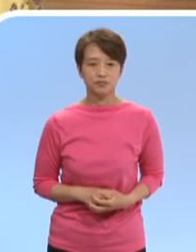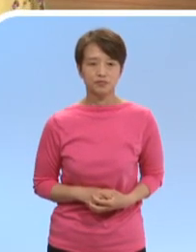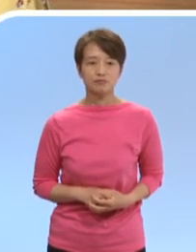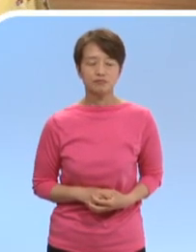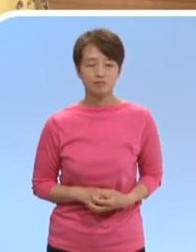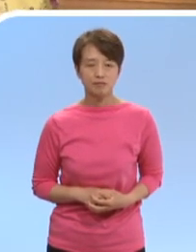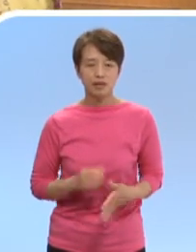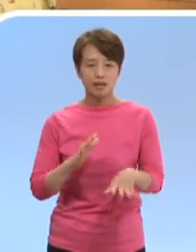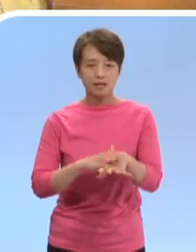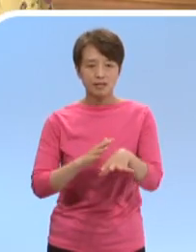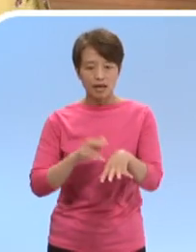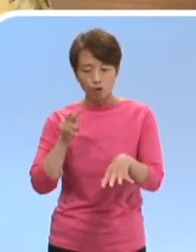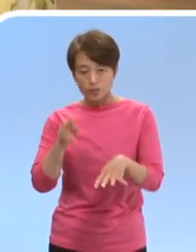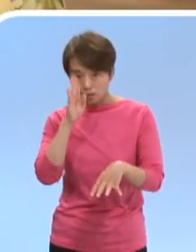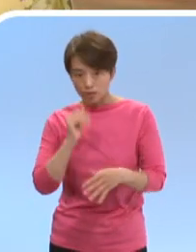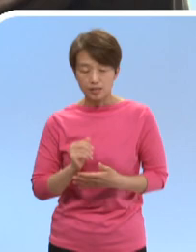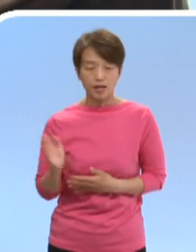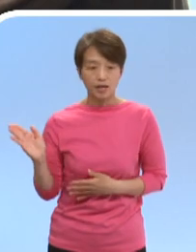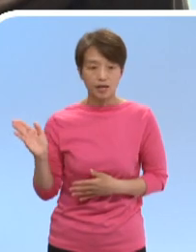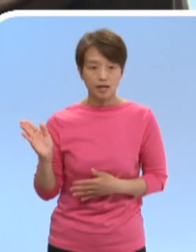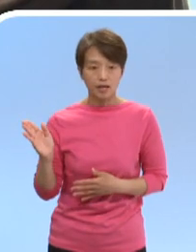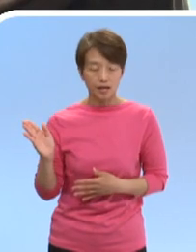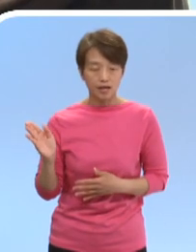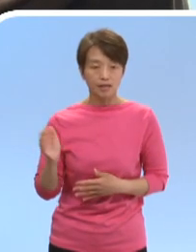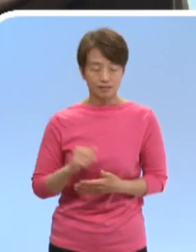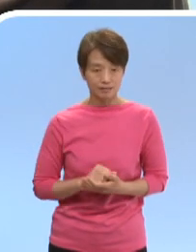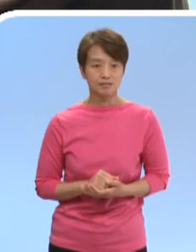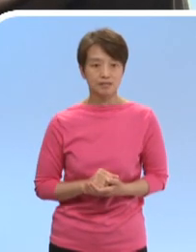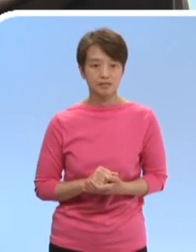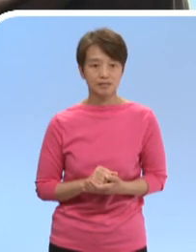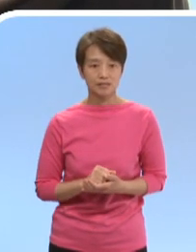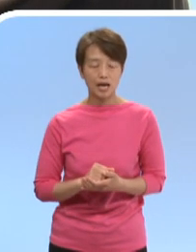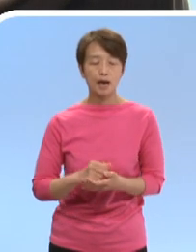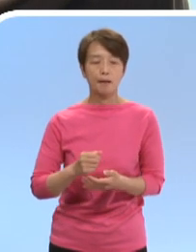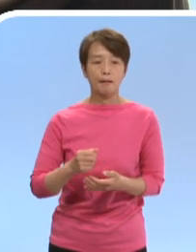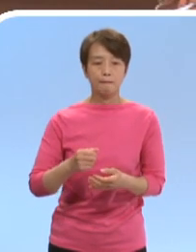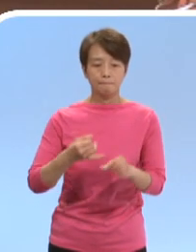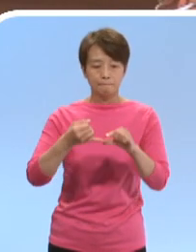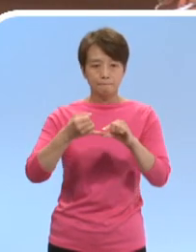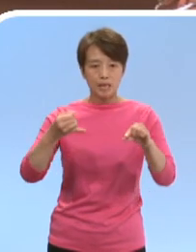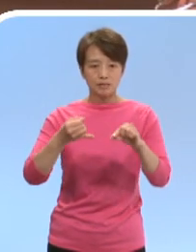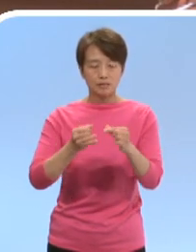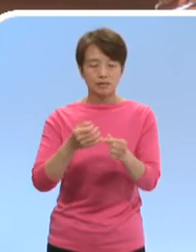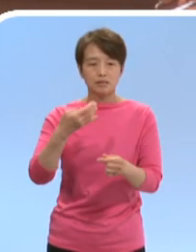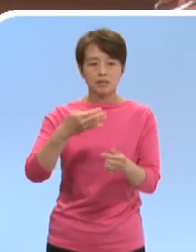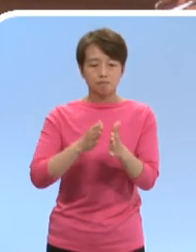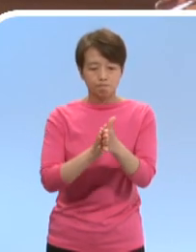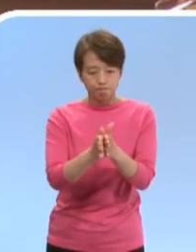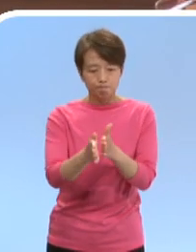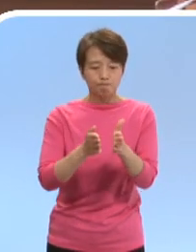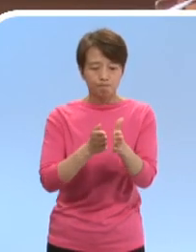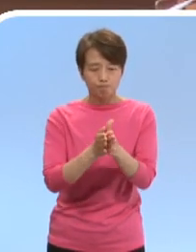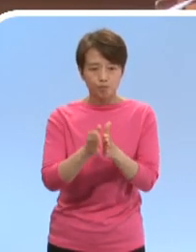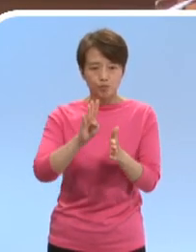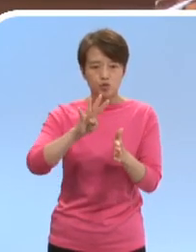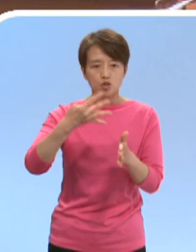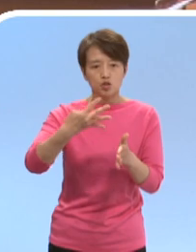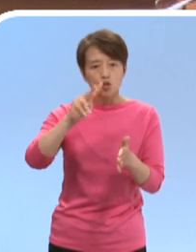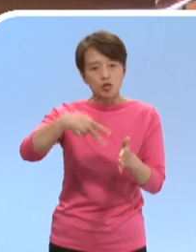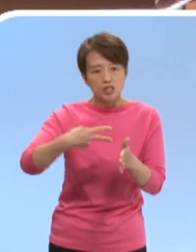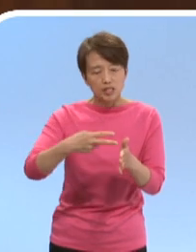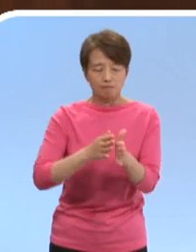左側の人形の手元をご覧ください、 はい、 なんかなんかしてますよね。こちらね、麺にね、よりをかけている作業でございます。 より、 は